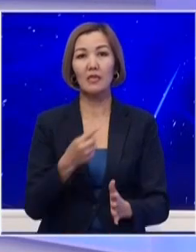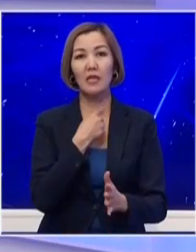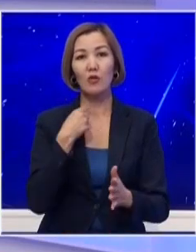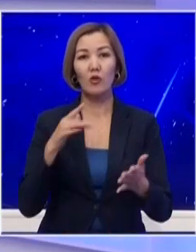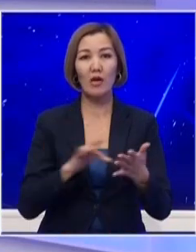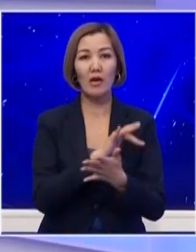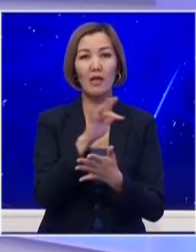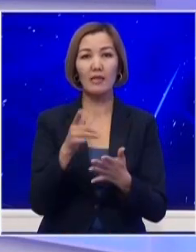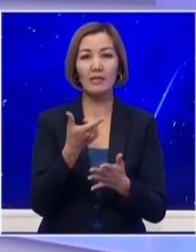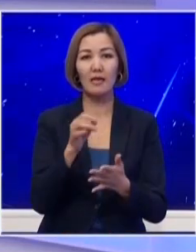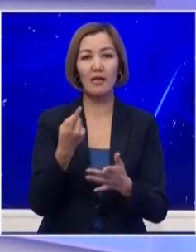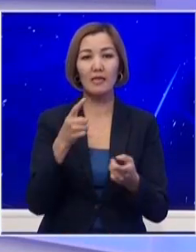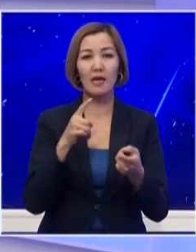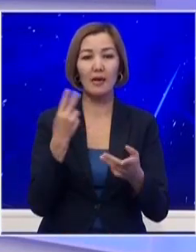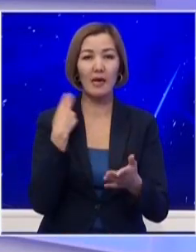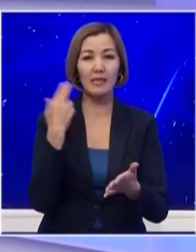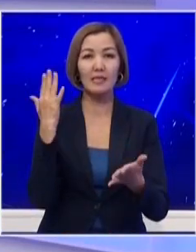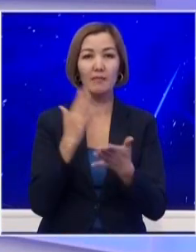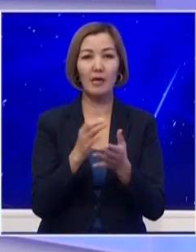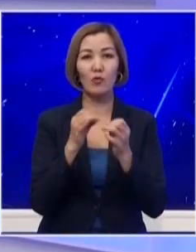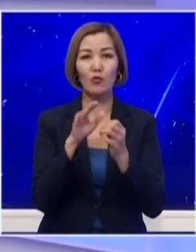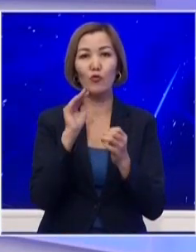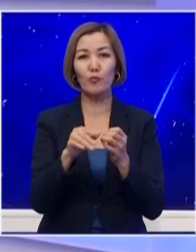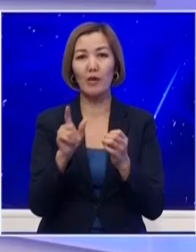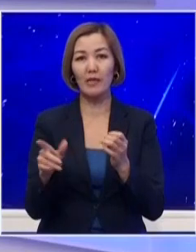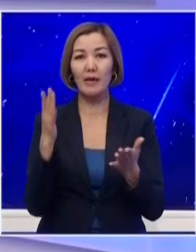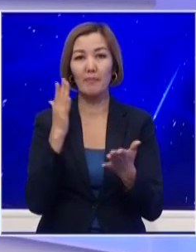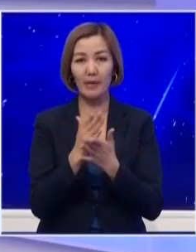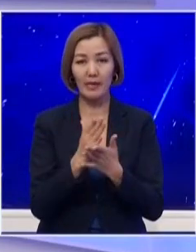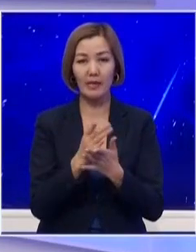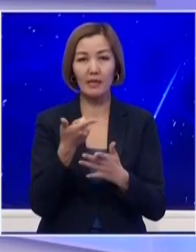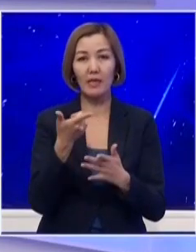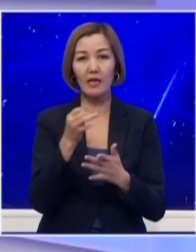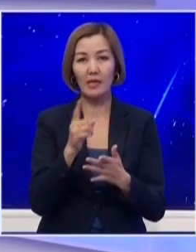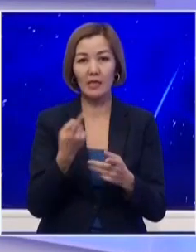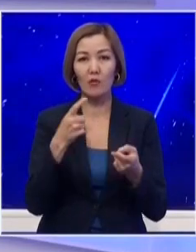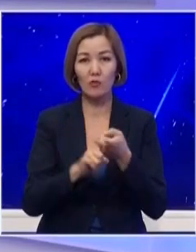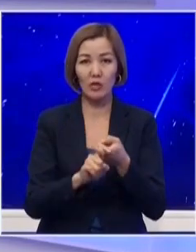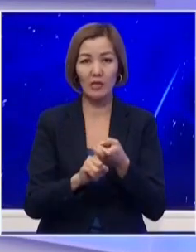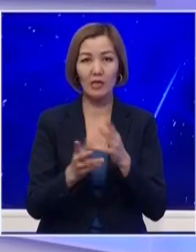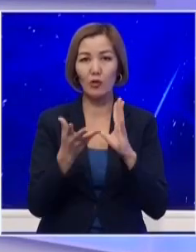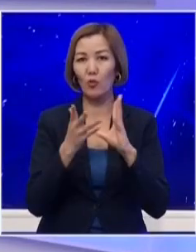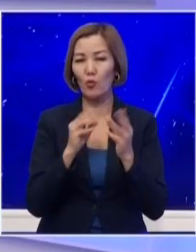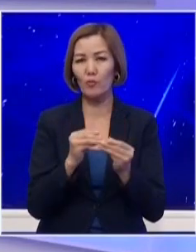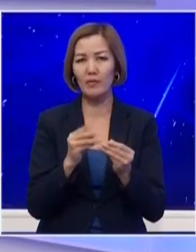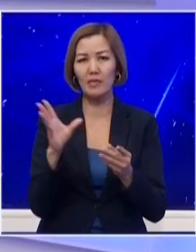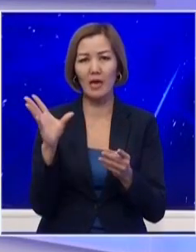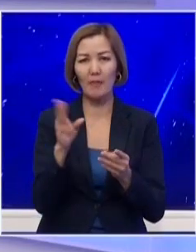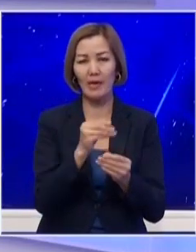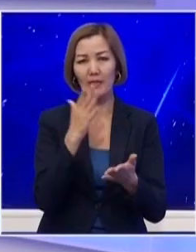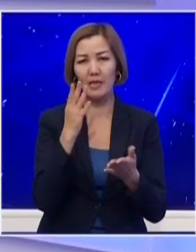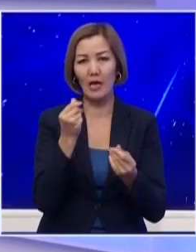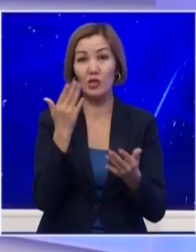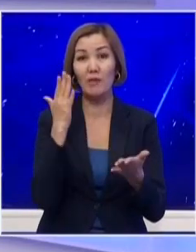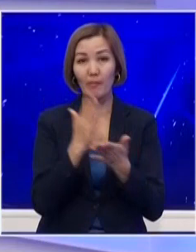Талдықорған қаласында газға берешегі бар 14-нен аса тұрғын анықталды. Көгілдір отынға қосылғандардың дені қаражаты